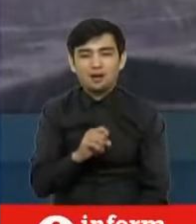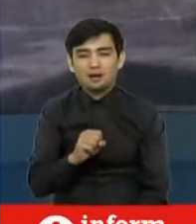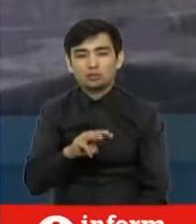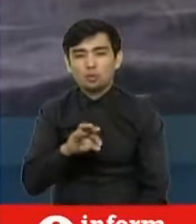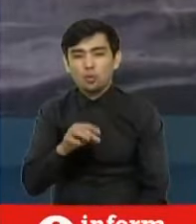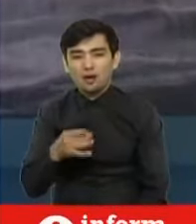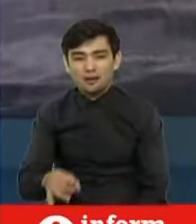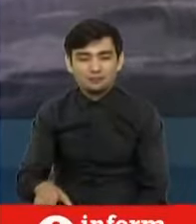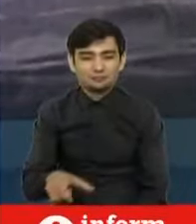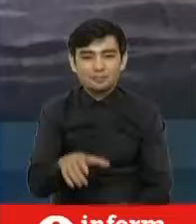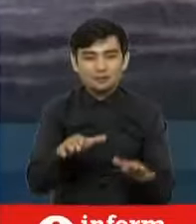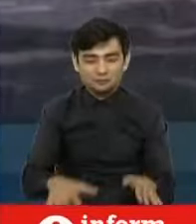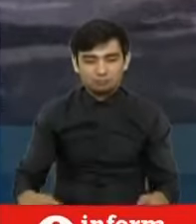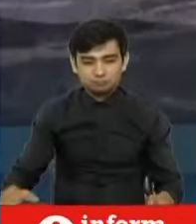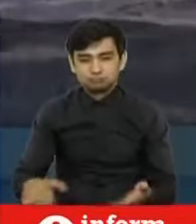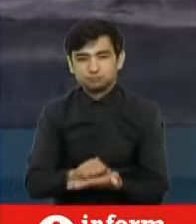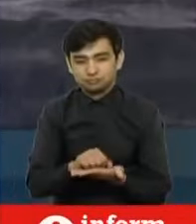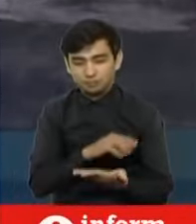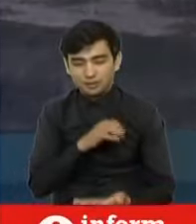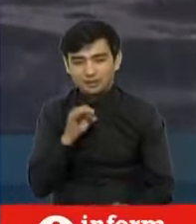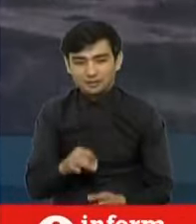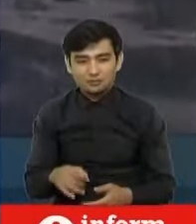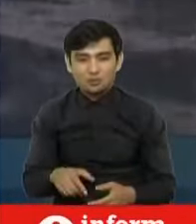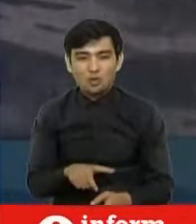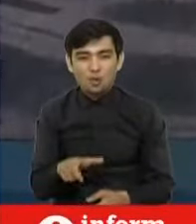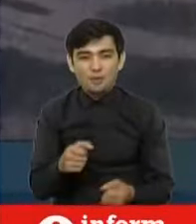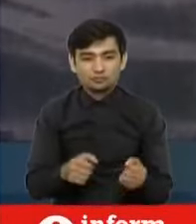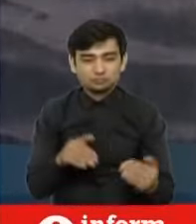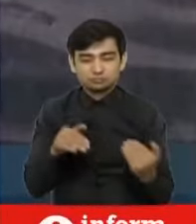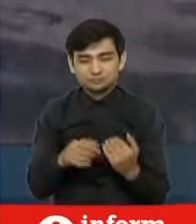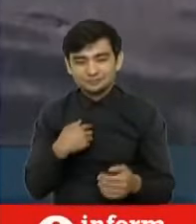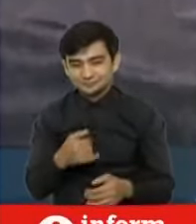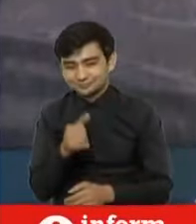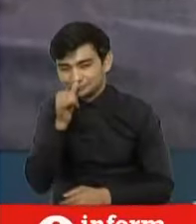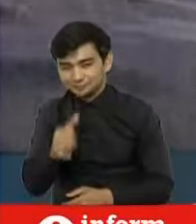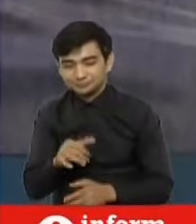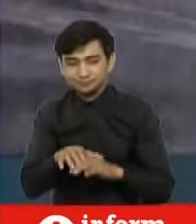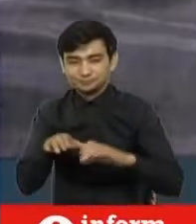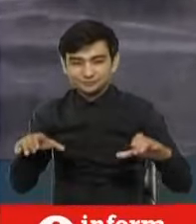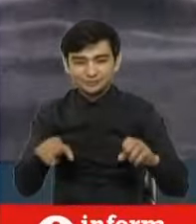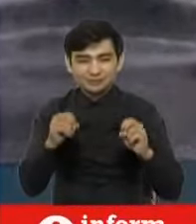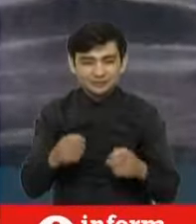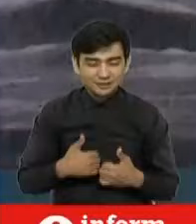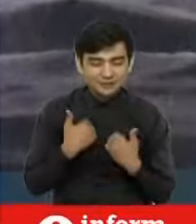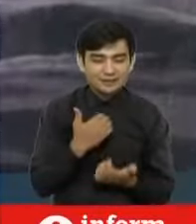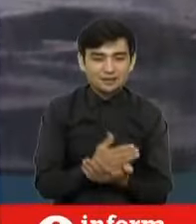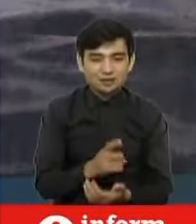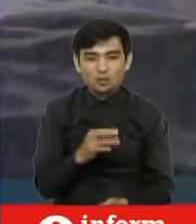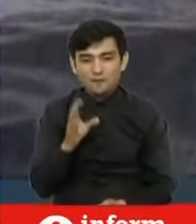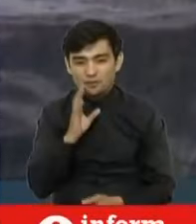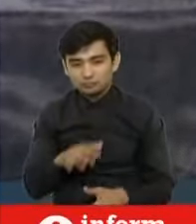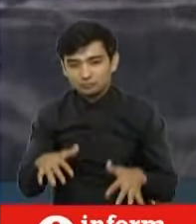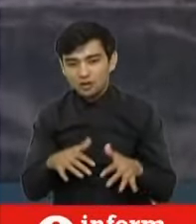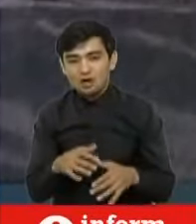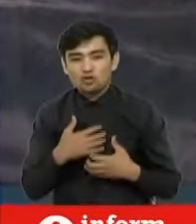Қазір құтқарушылар тасқын суын каналға бұру үшін тас жолдарды жырып, бар күштерін салып жатыр. Ал Индерде су деңгейі түскенімен төрт түлікті қауіп